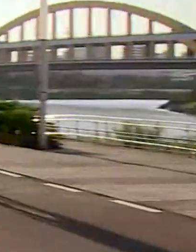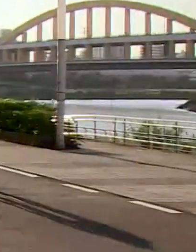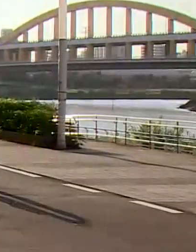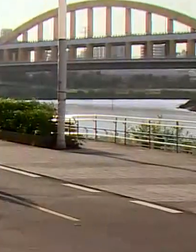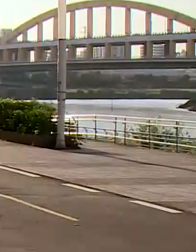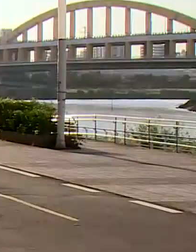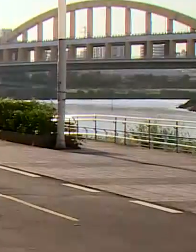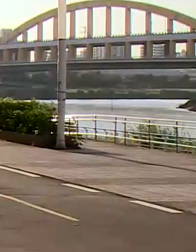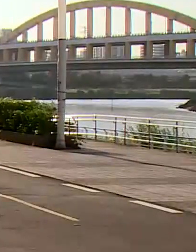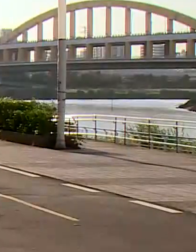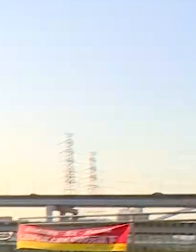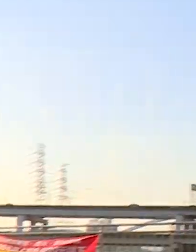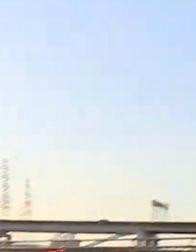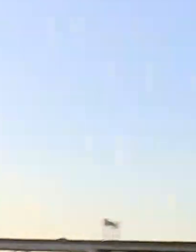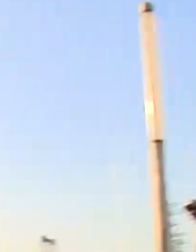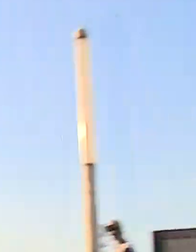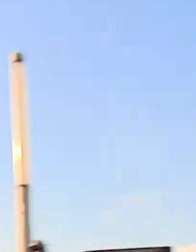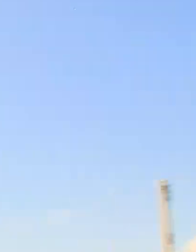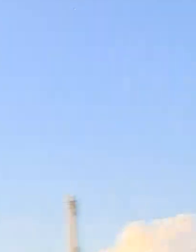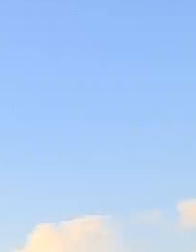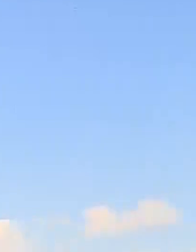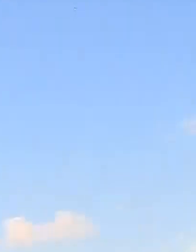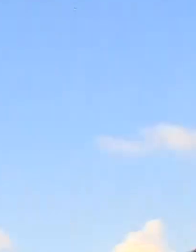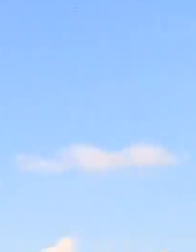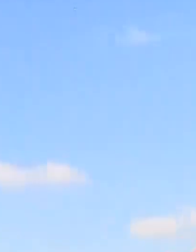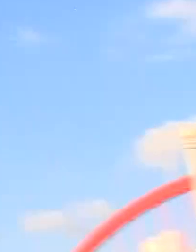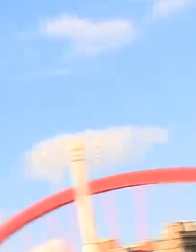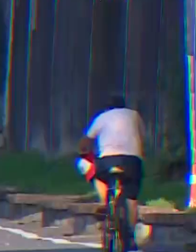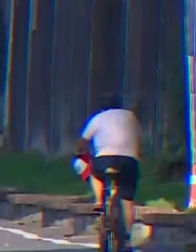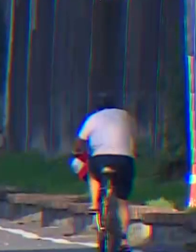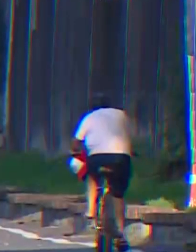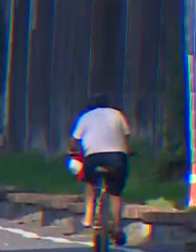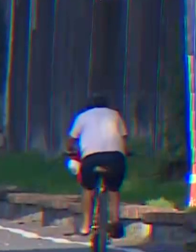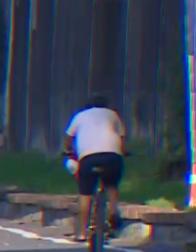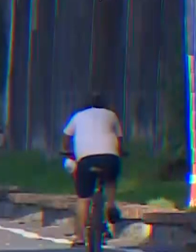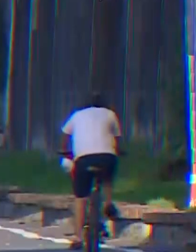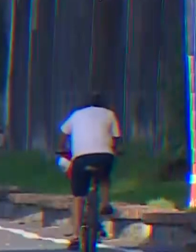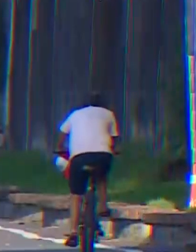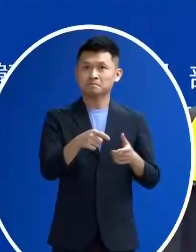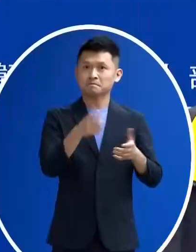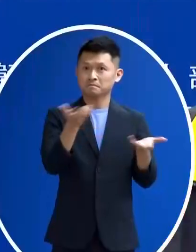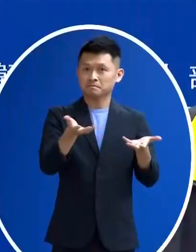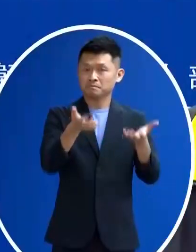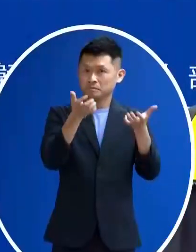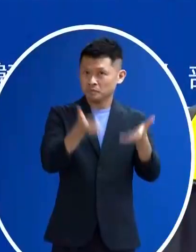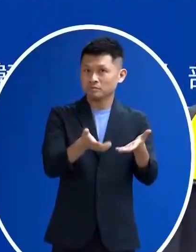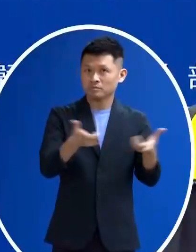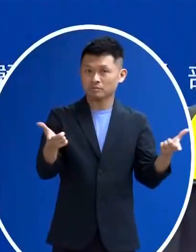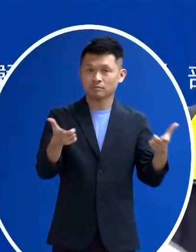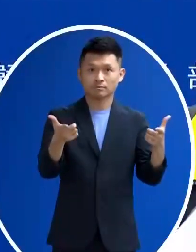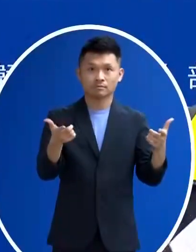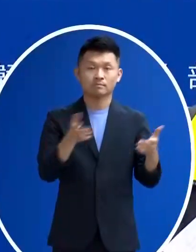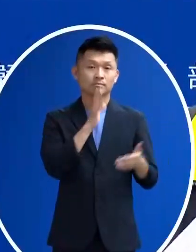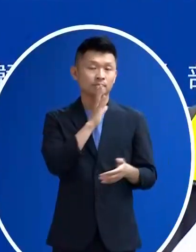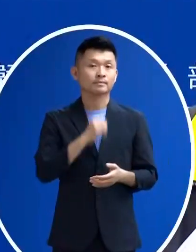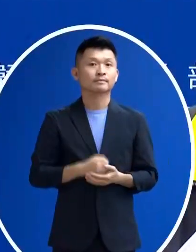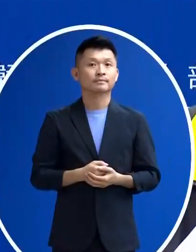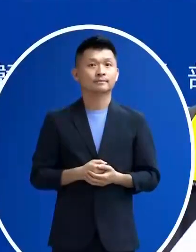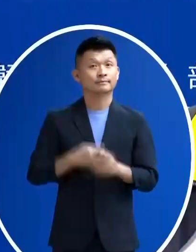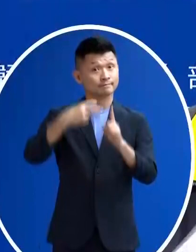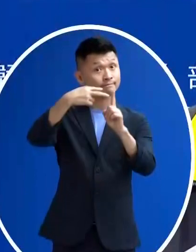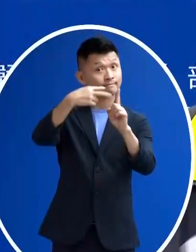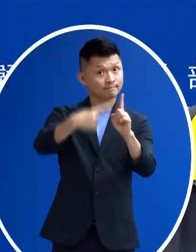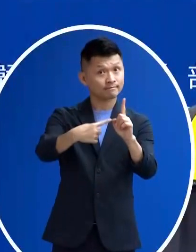运动。随着疫情趋缓，疫苗覆盖率逐渐提升之下，各类禁令有望开放。 七成大概是我们可能降